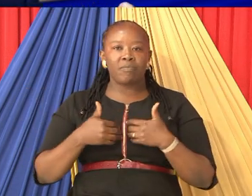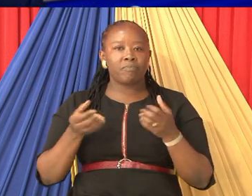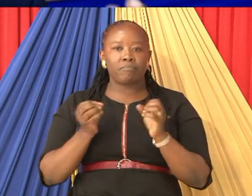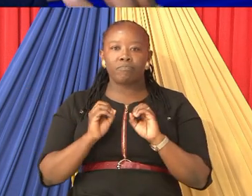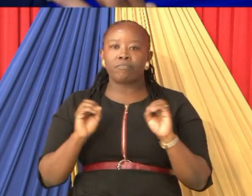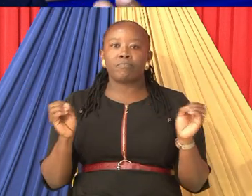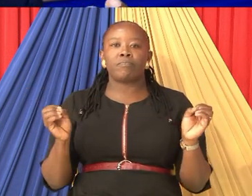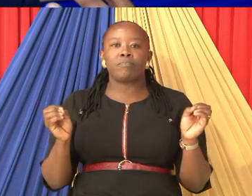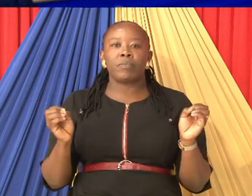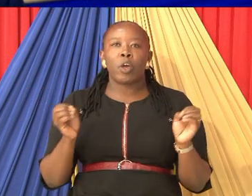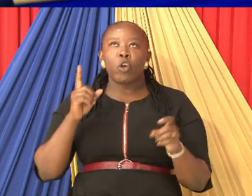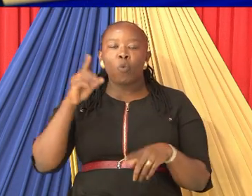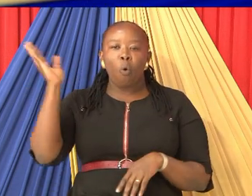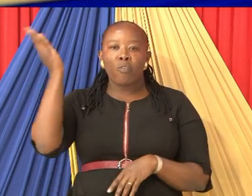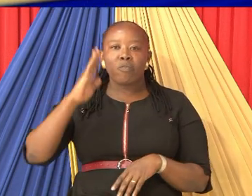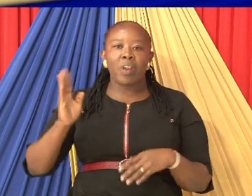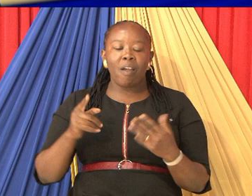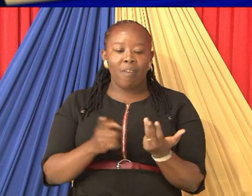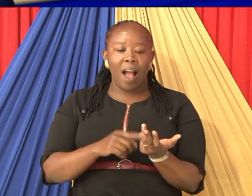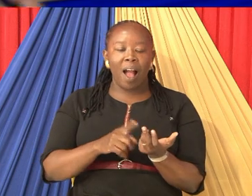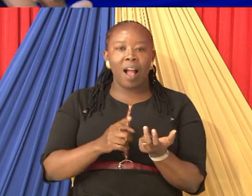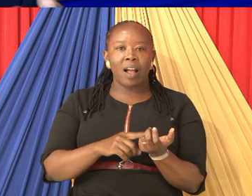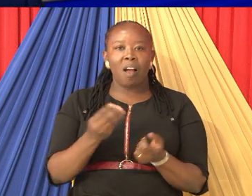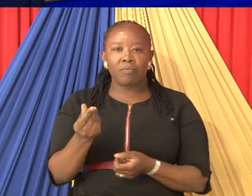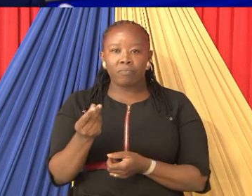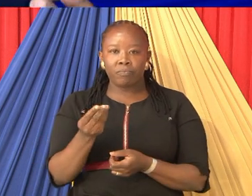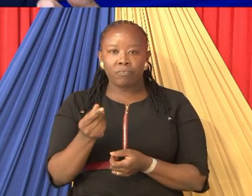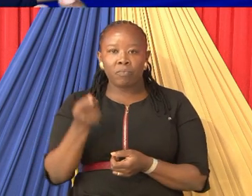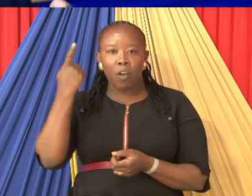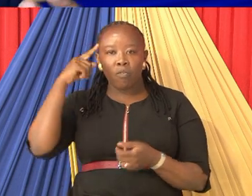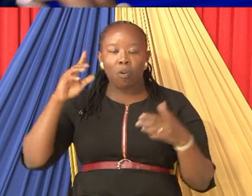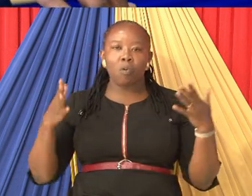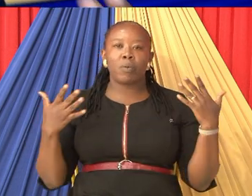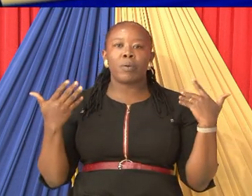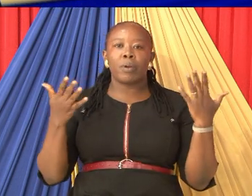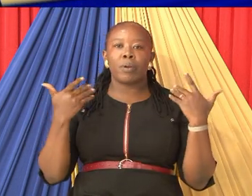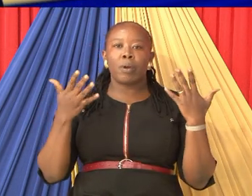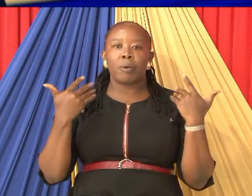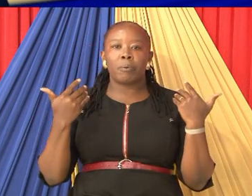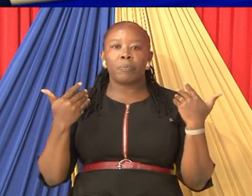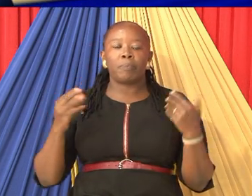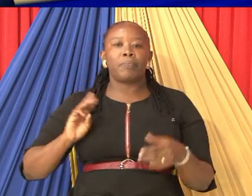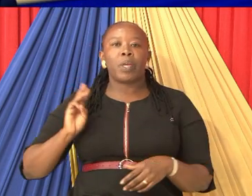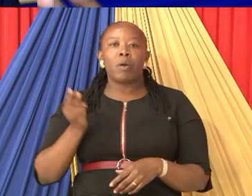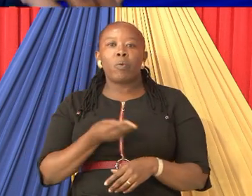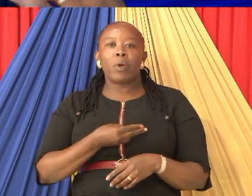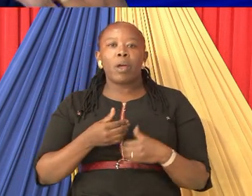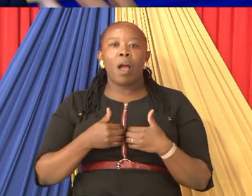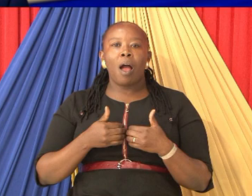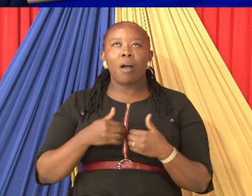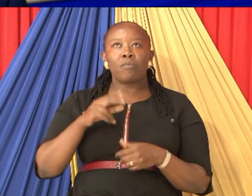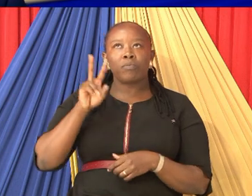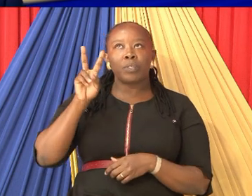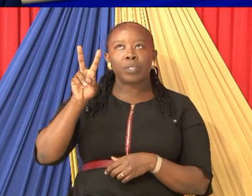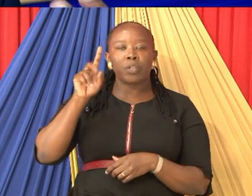Haujawahi Mungu tuhesabia gharama. Lakini Mungu tunaona uwepo wako. Tukiwa na